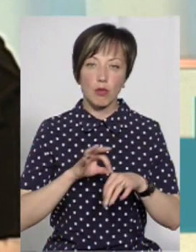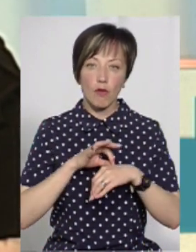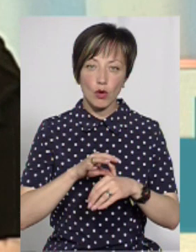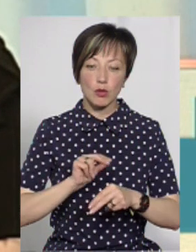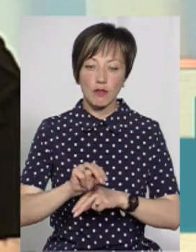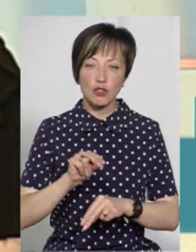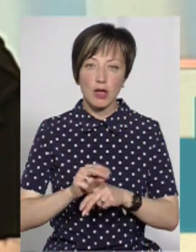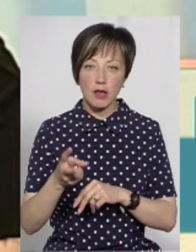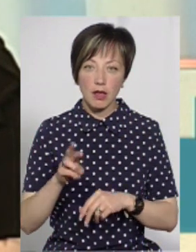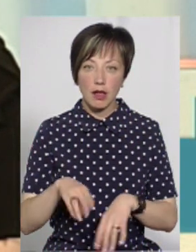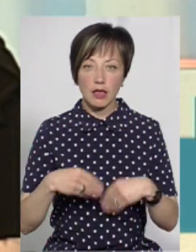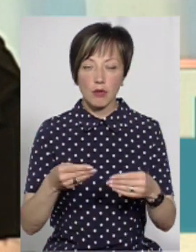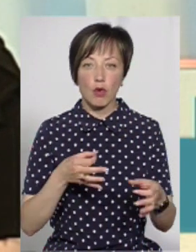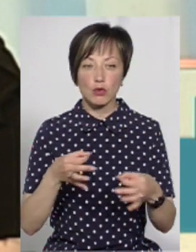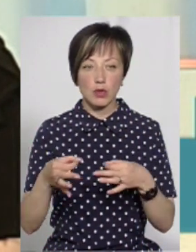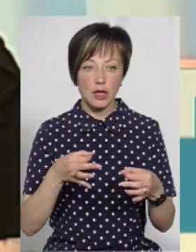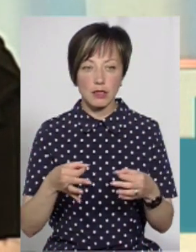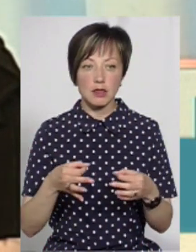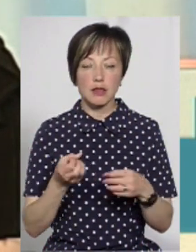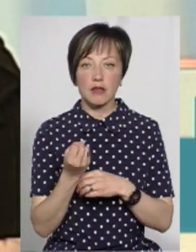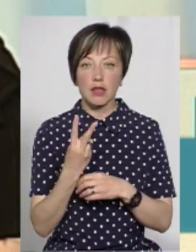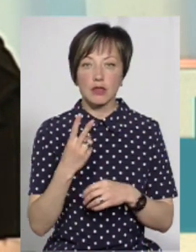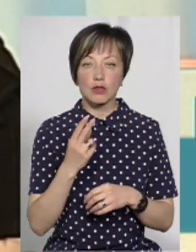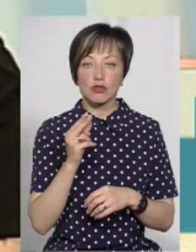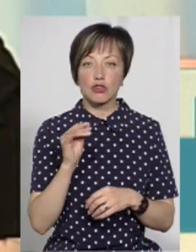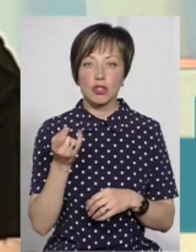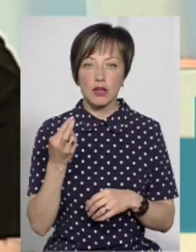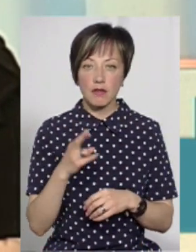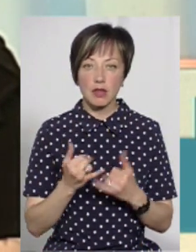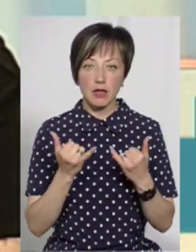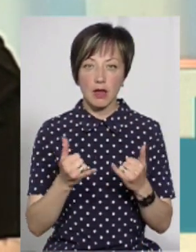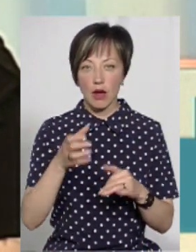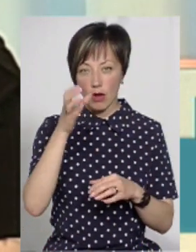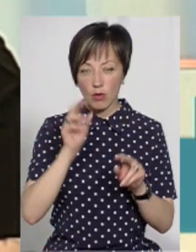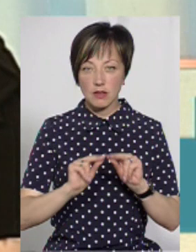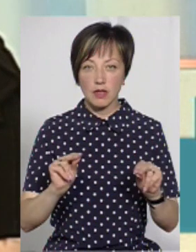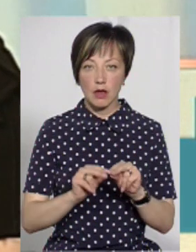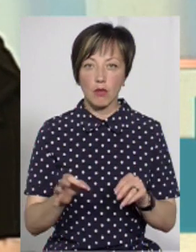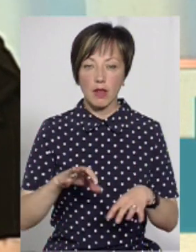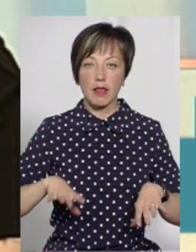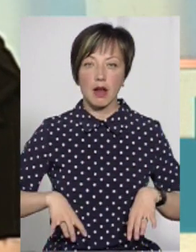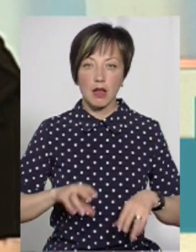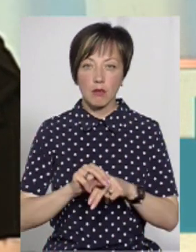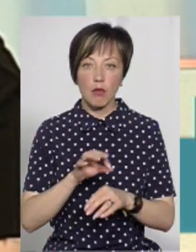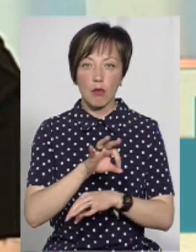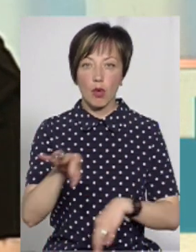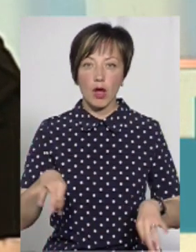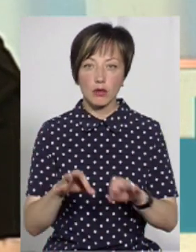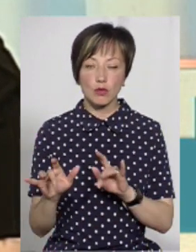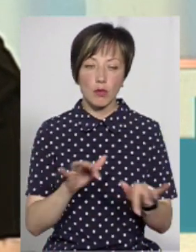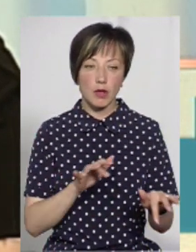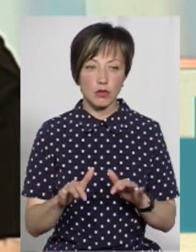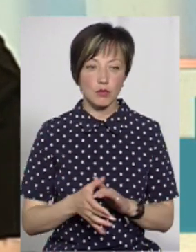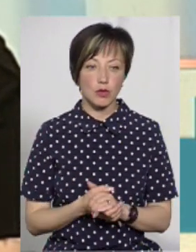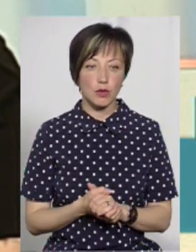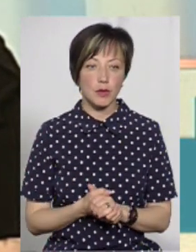навчання, надаємо консультації. Так, 12 червня я буду для освітян області проводити тренінг саме по проєктному